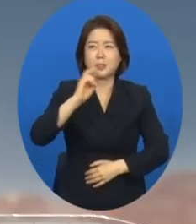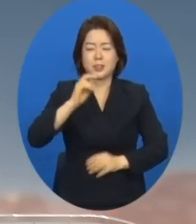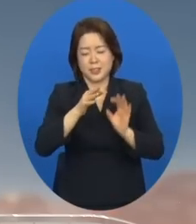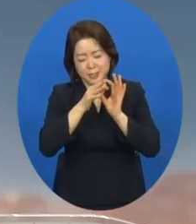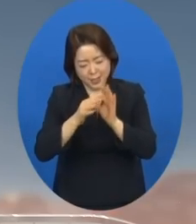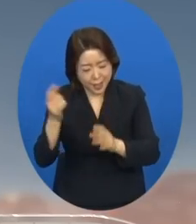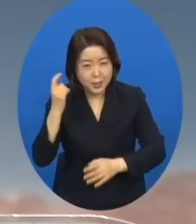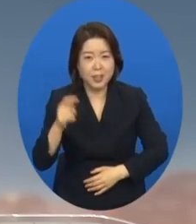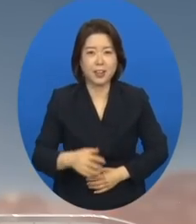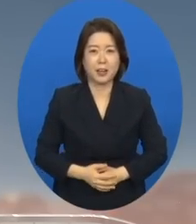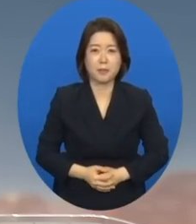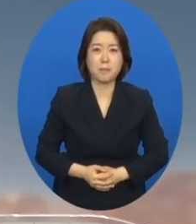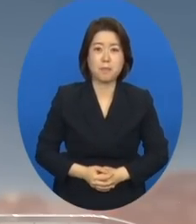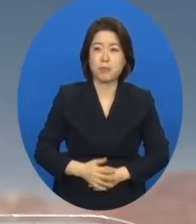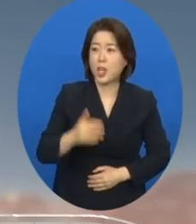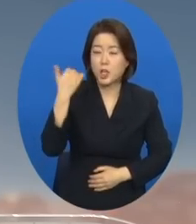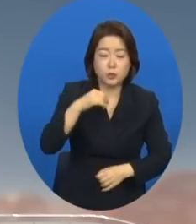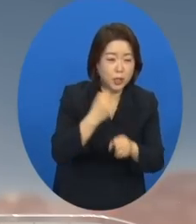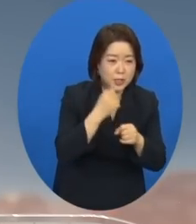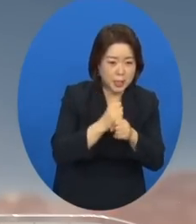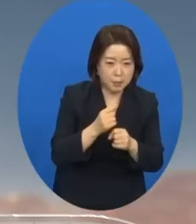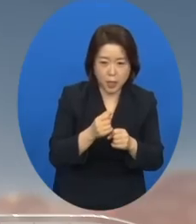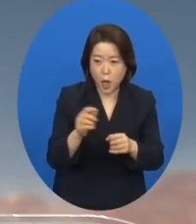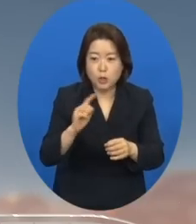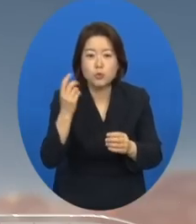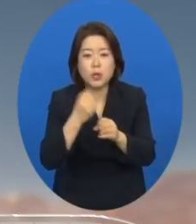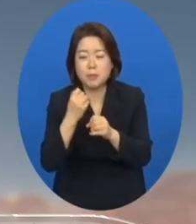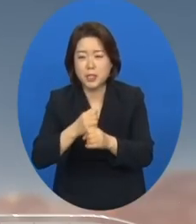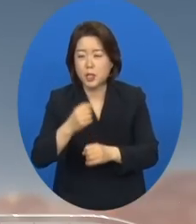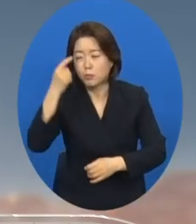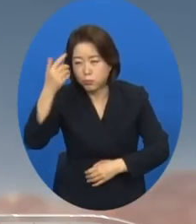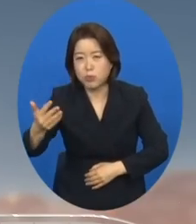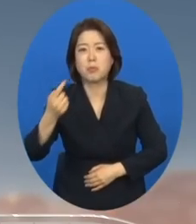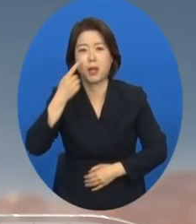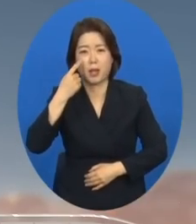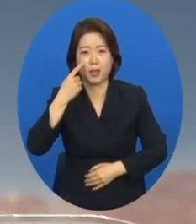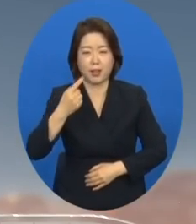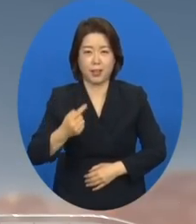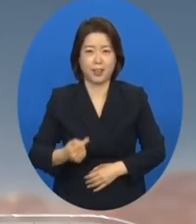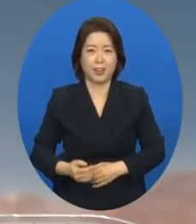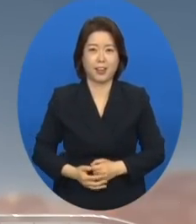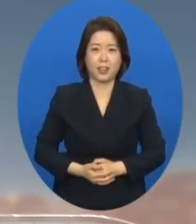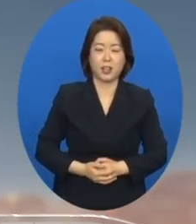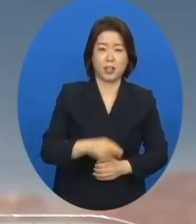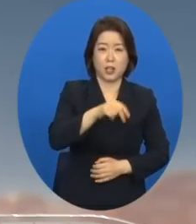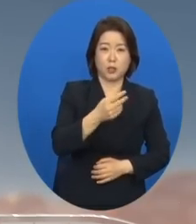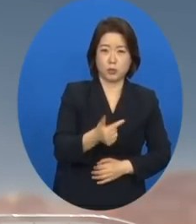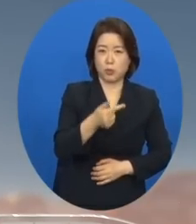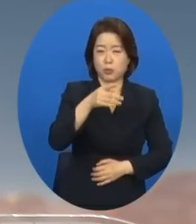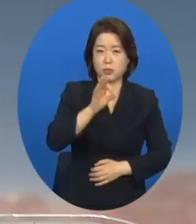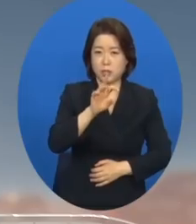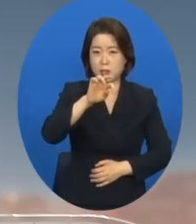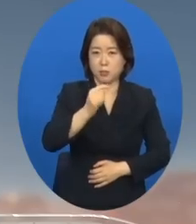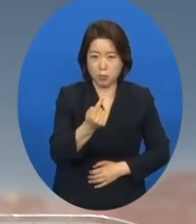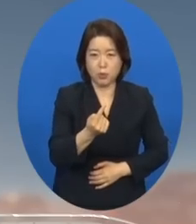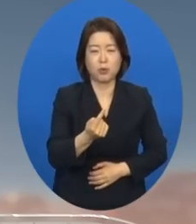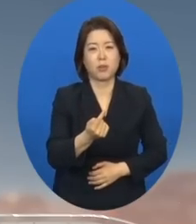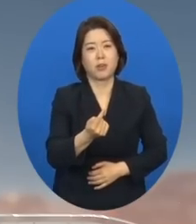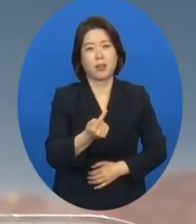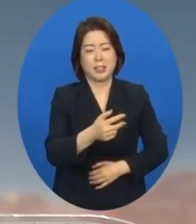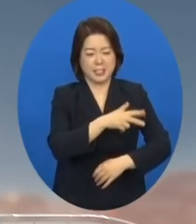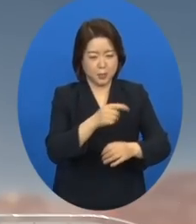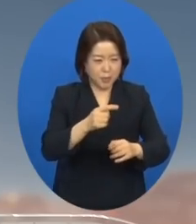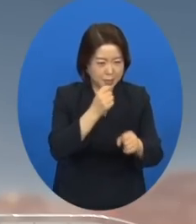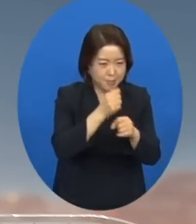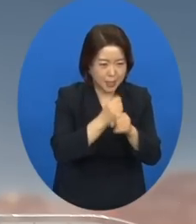제가 그 노래를 누가 작곡했고 편곡했는까지도 물어봤다니까요 그거를 손상구 집사님이 자꾸 가시고 편곡을 나중에도 하셨는데